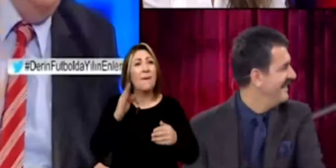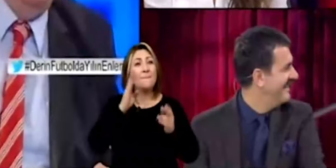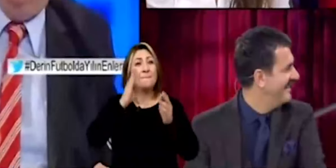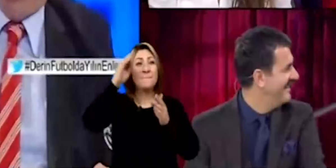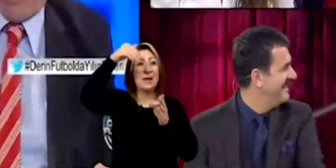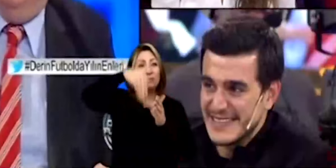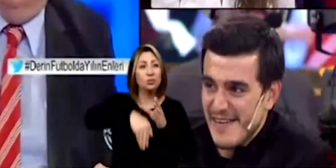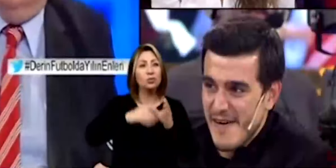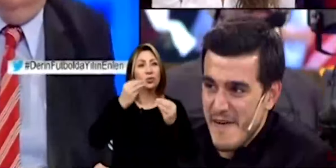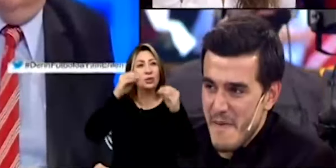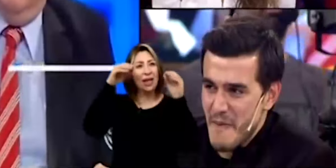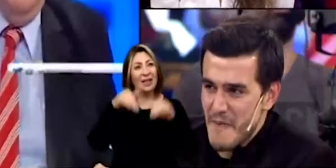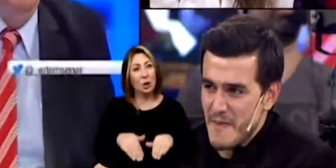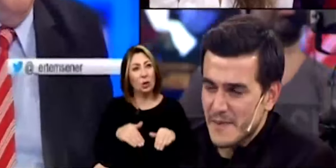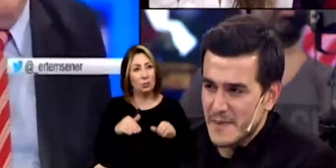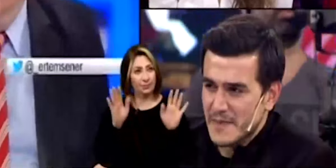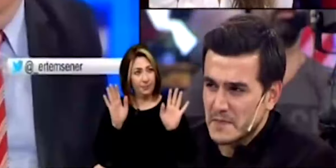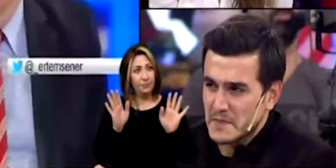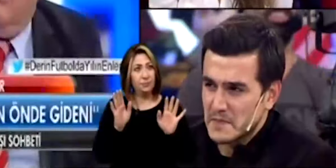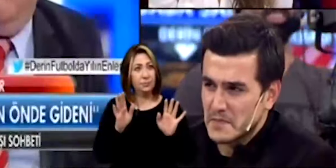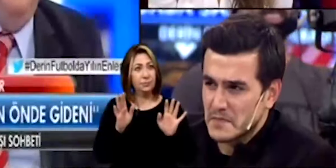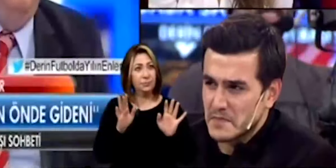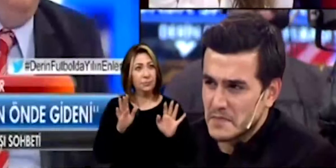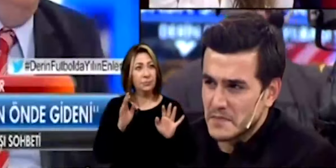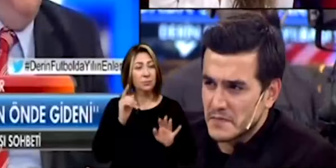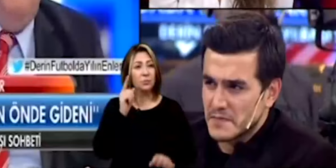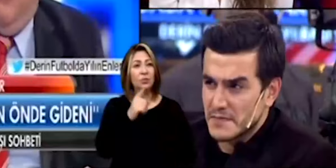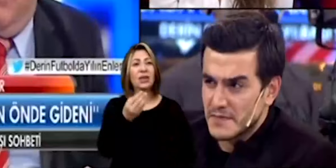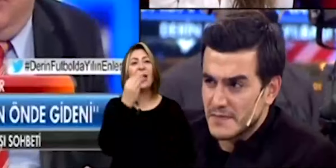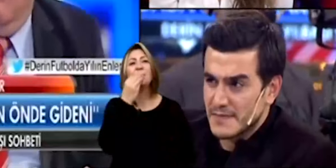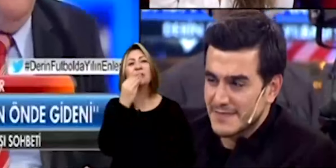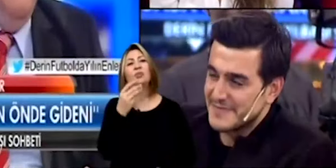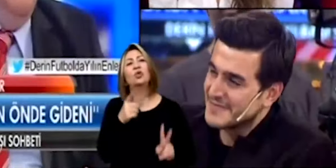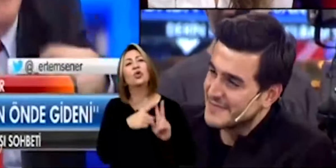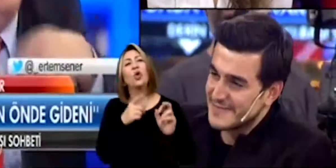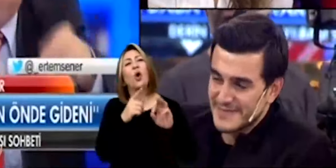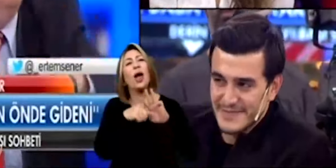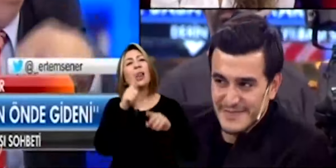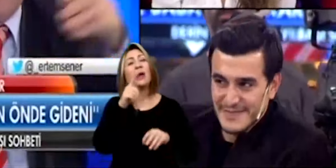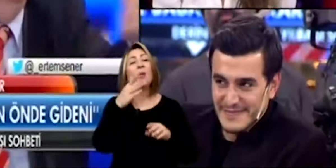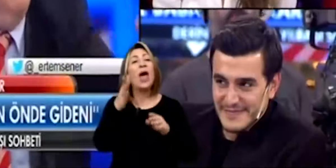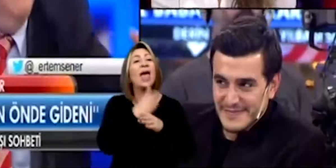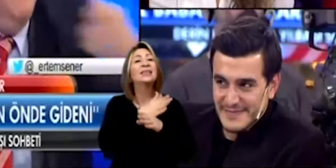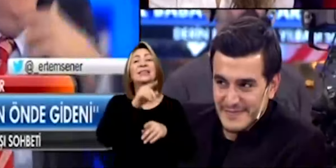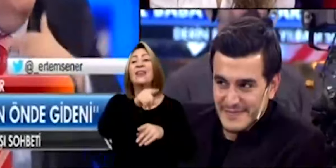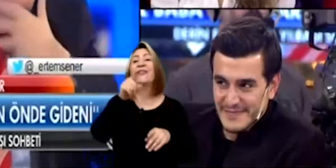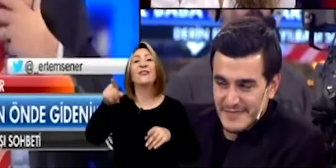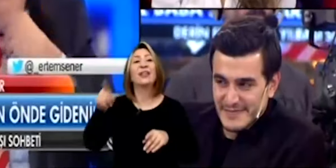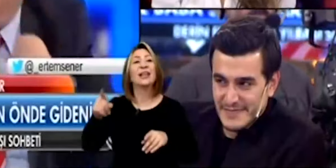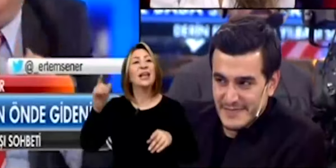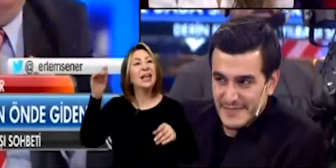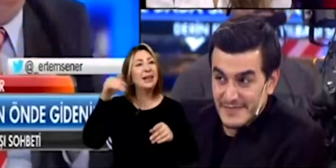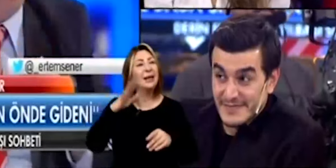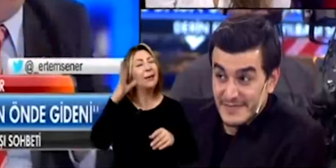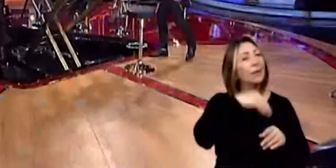Bacadan giriyor çocuklara indiriyor. Tamam mı kardeşim? Bu... Ben yemişim Noel Baba'yı. Ben de. Bu esnaflar... Kapitalistler. Kapitalistler indirsin